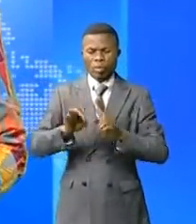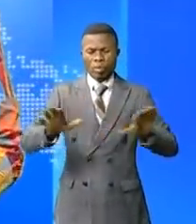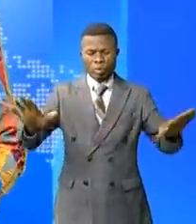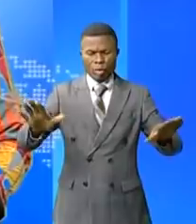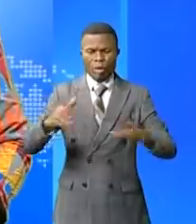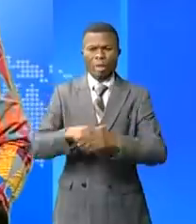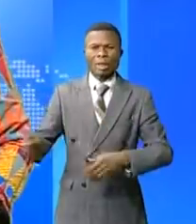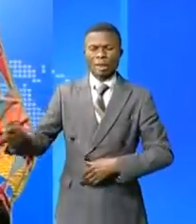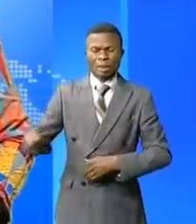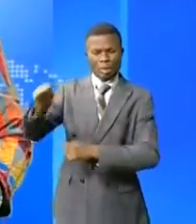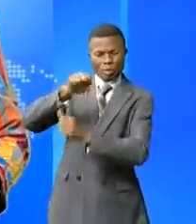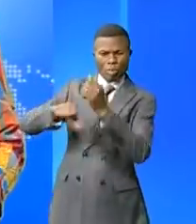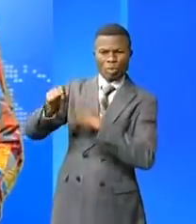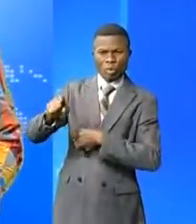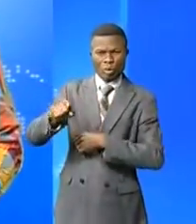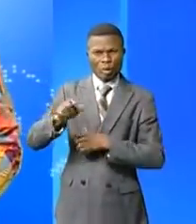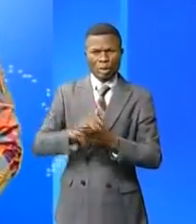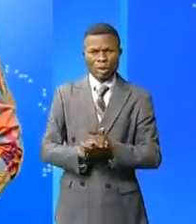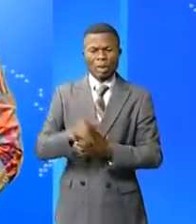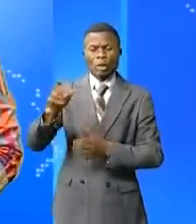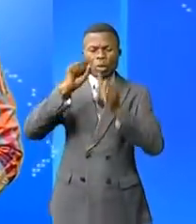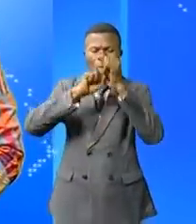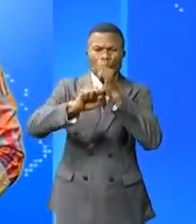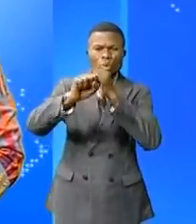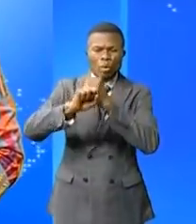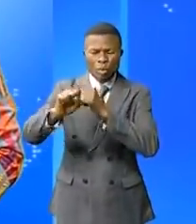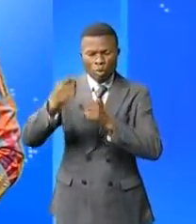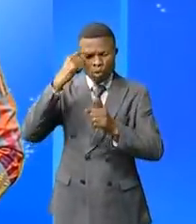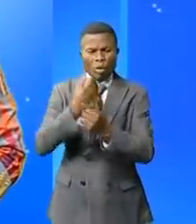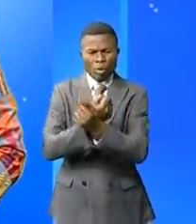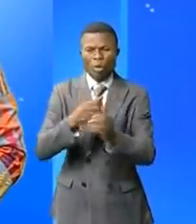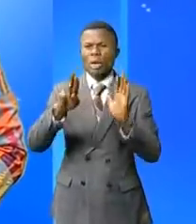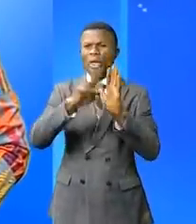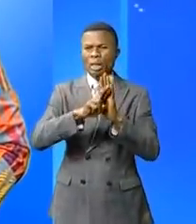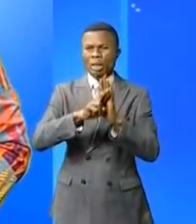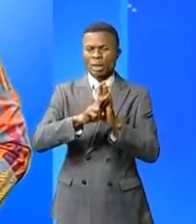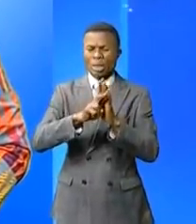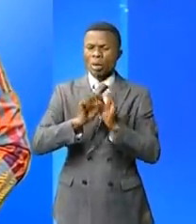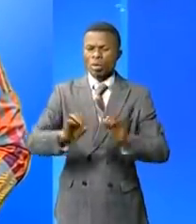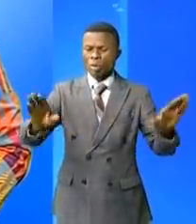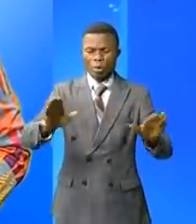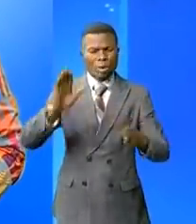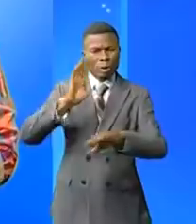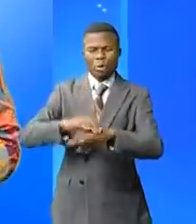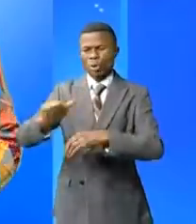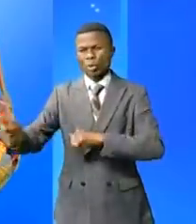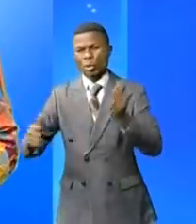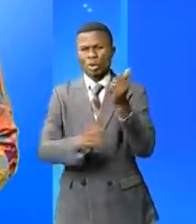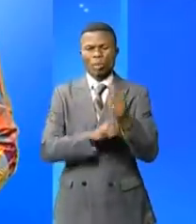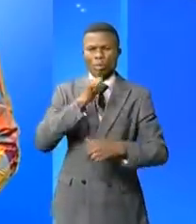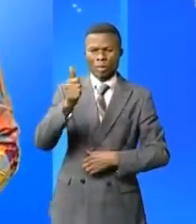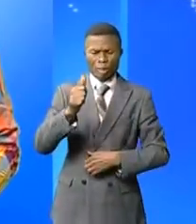dans des territoires environnants. Lubao était sensibilisé aux gestes barrières pour stopper la chaîne des contaminations. En